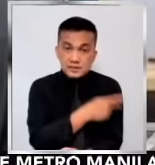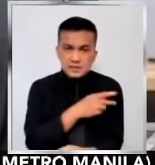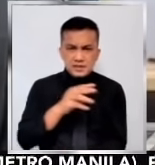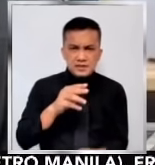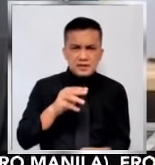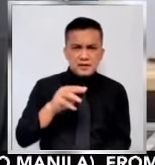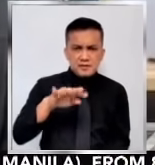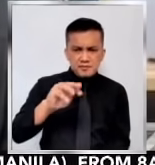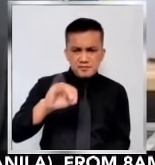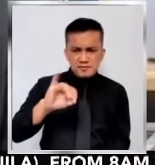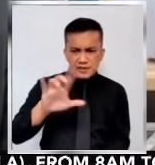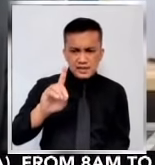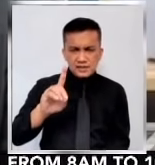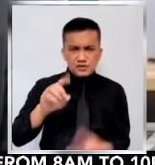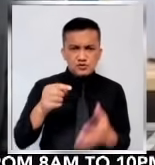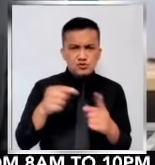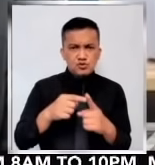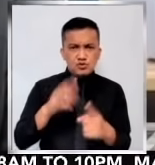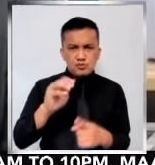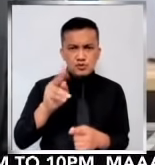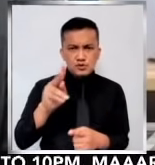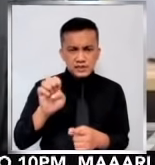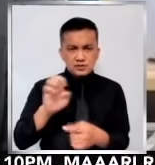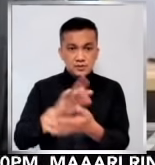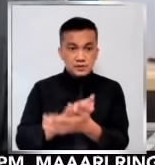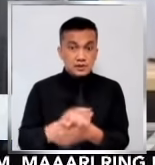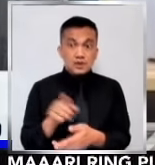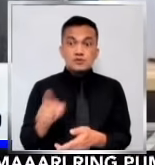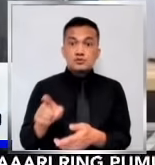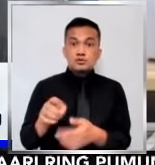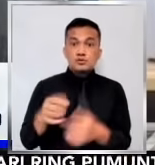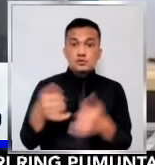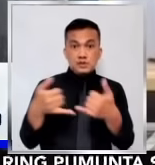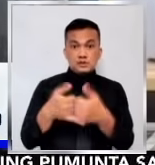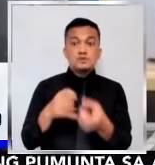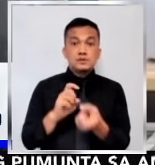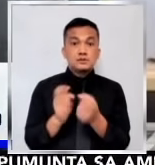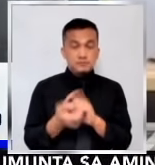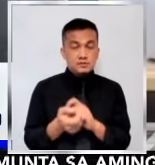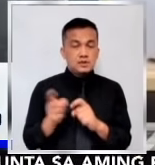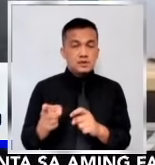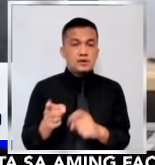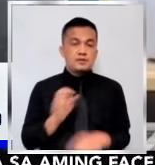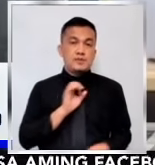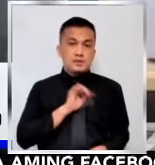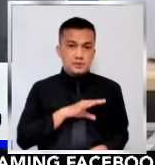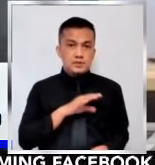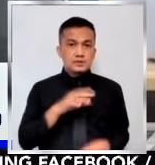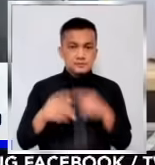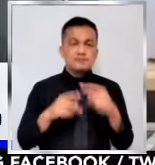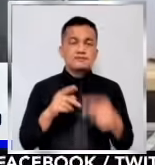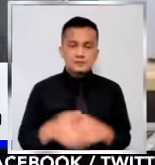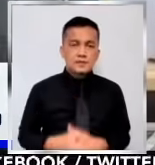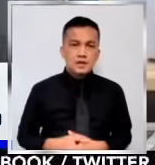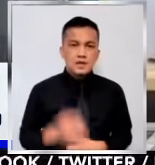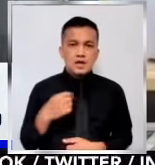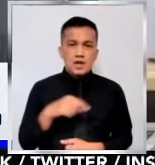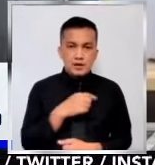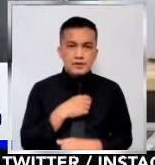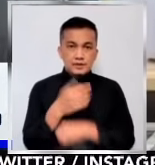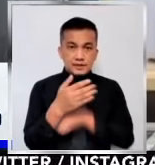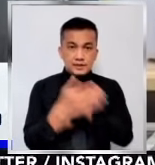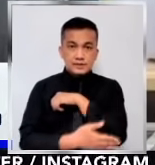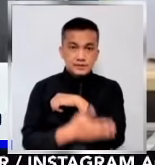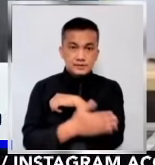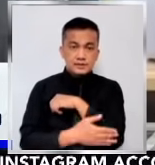If this is a game changer and it's really going to be of benefit to the population, our country, no, the national government, will try